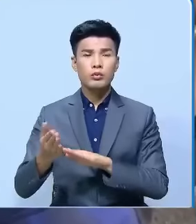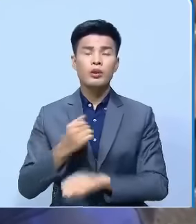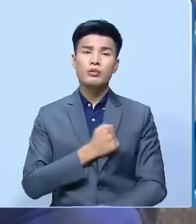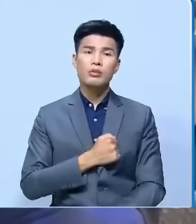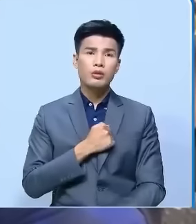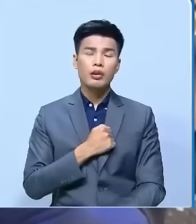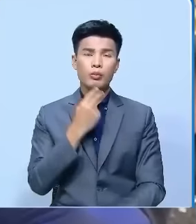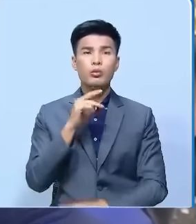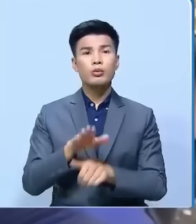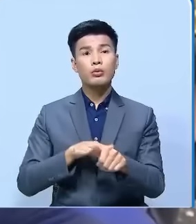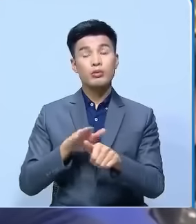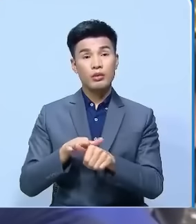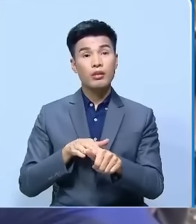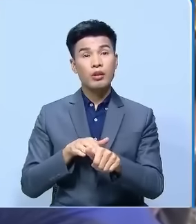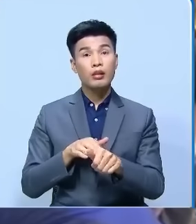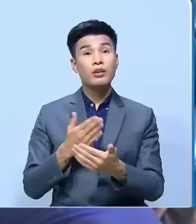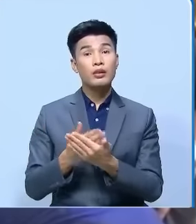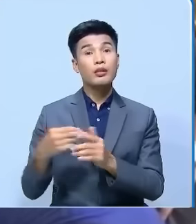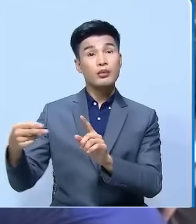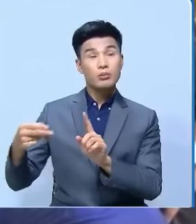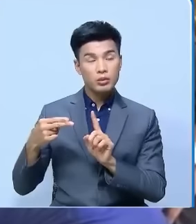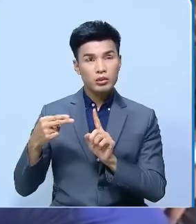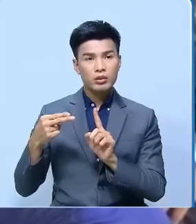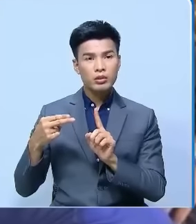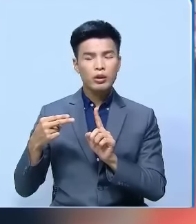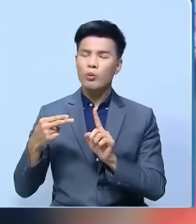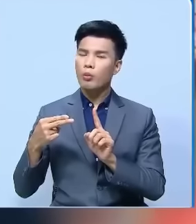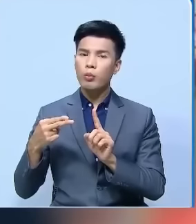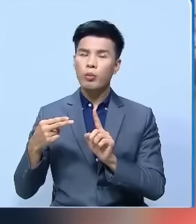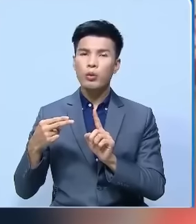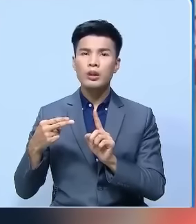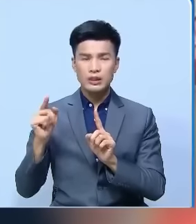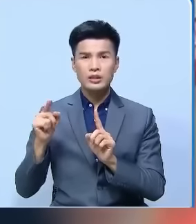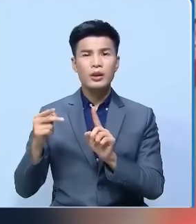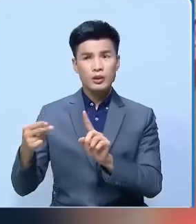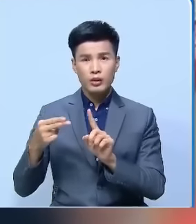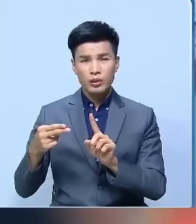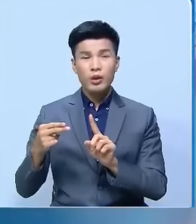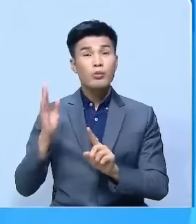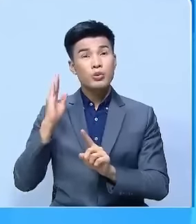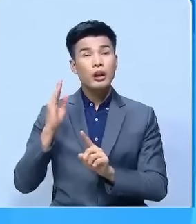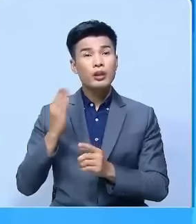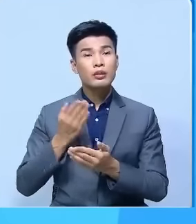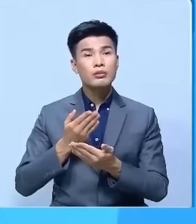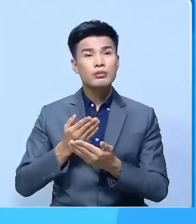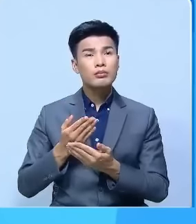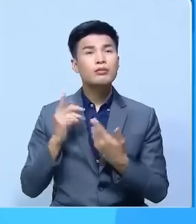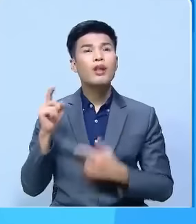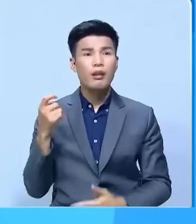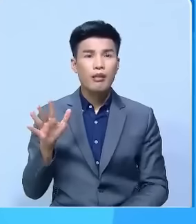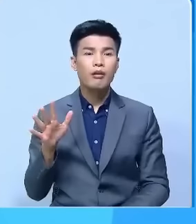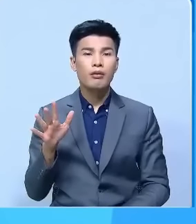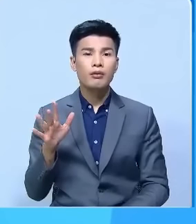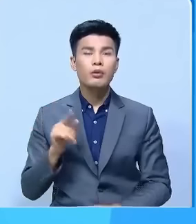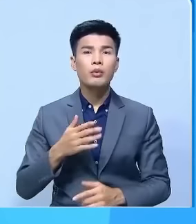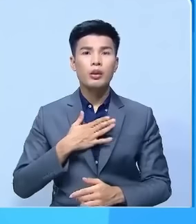ว่าสะเทือนใจมากนะเงิน 10,000บาทเนี่ยอคือสามีไม่ได้ใช้ค่ะอืแต่